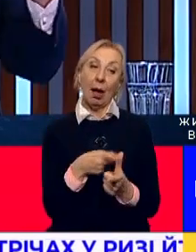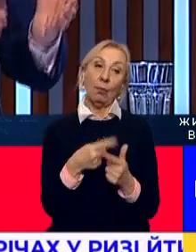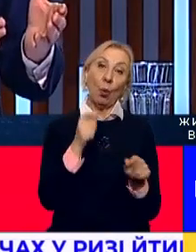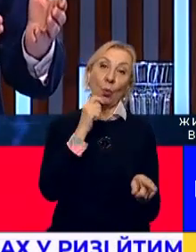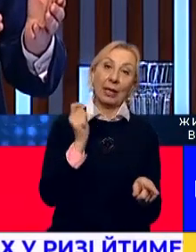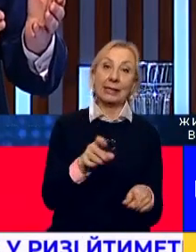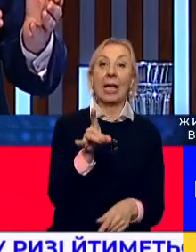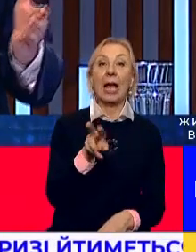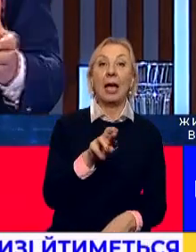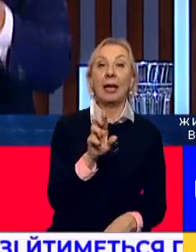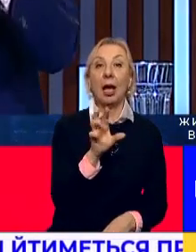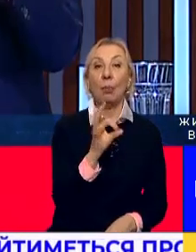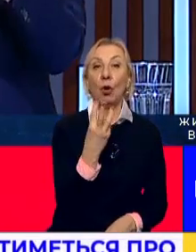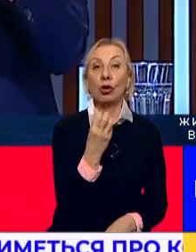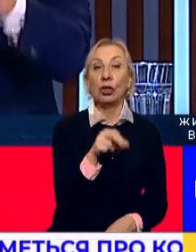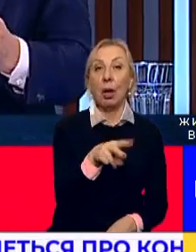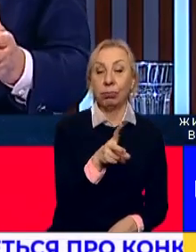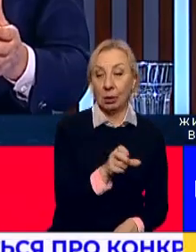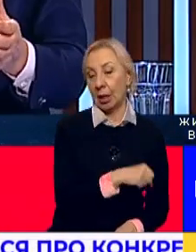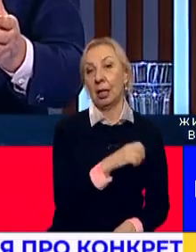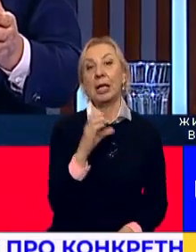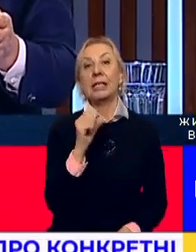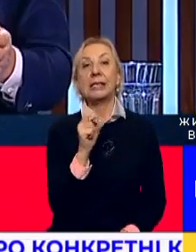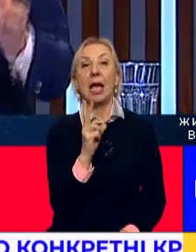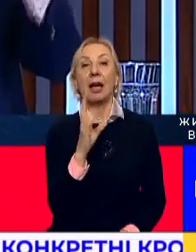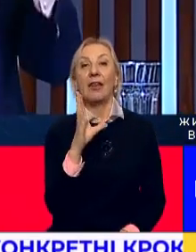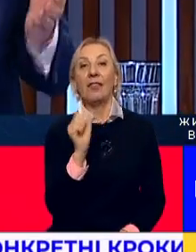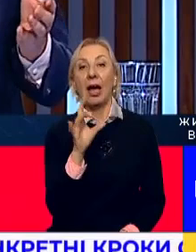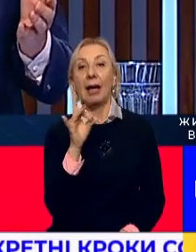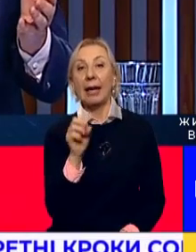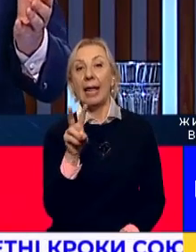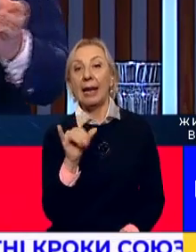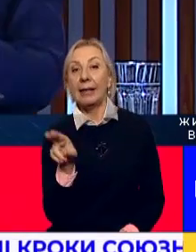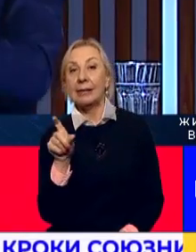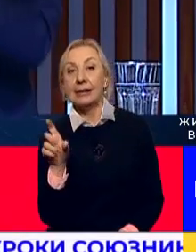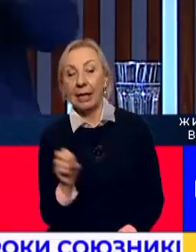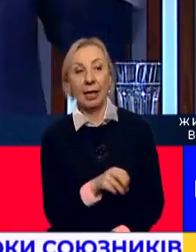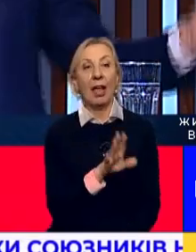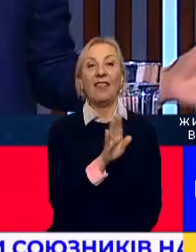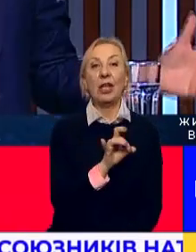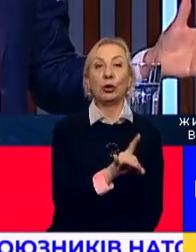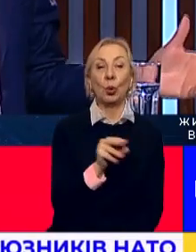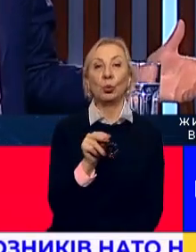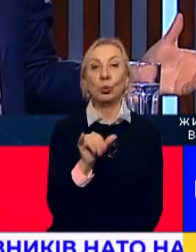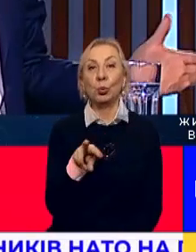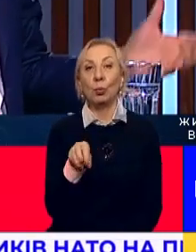і Рябошапка Руслан, і Саквареліцзе Давид, і Віктор Чумак, і